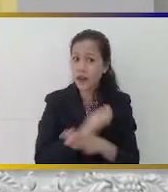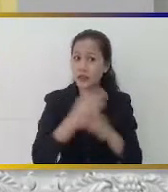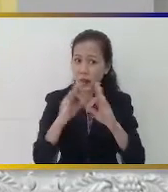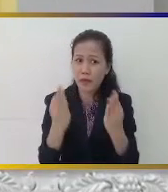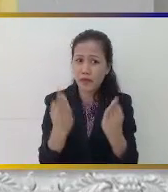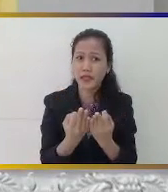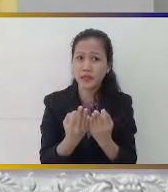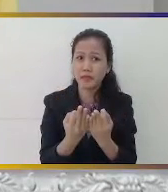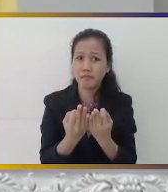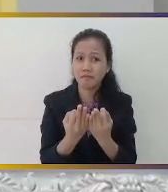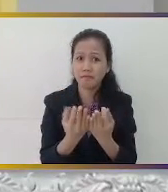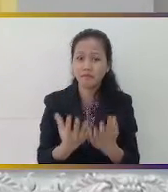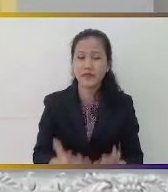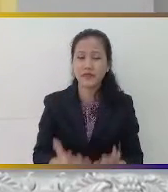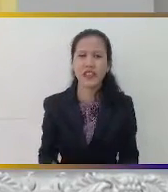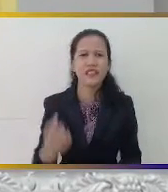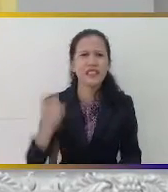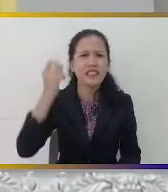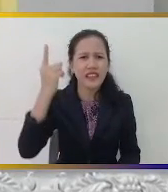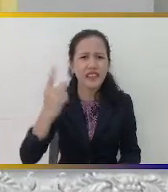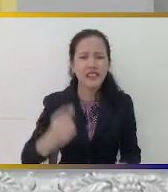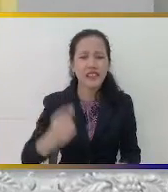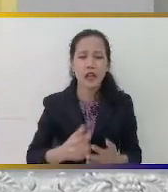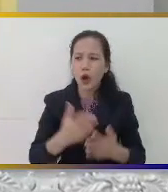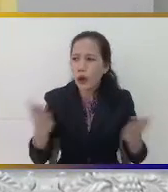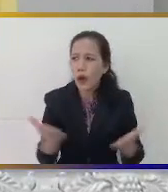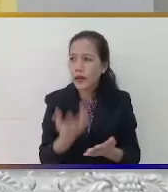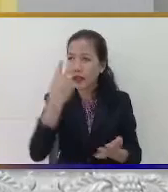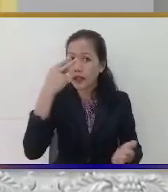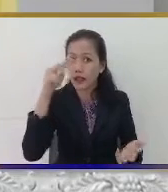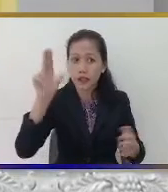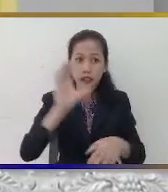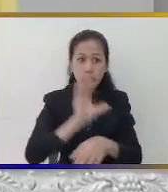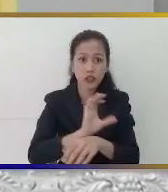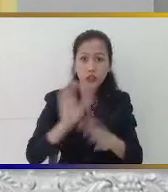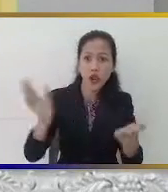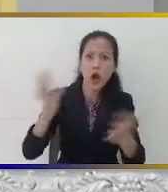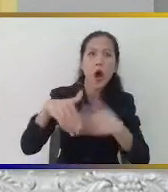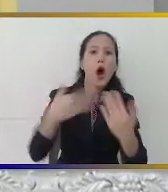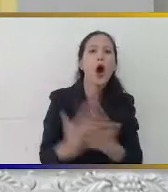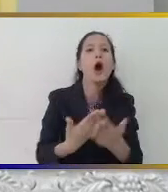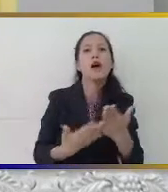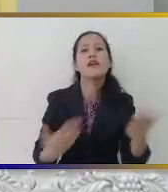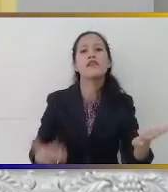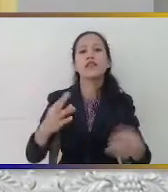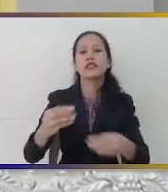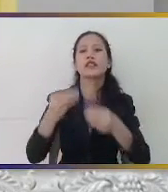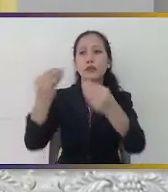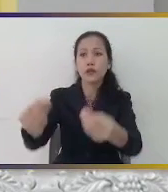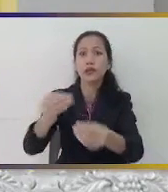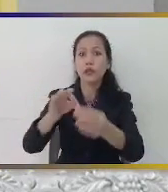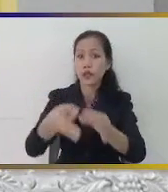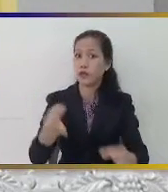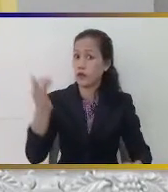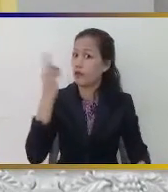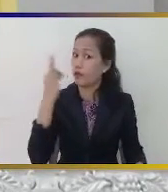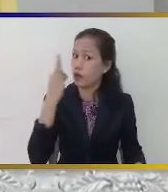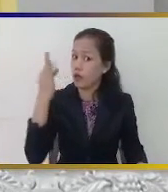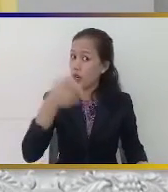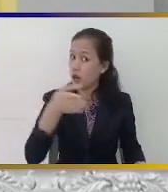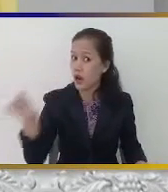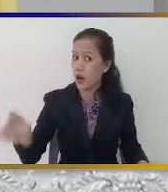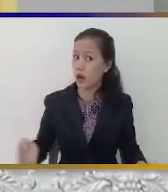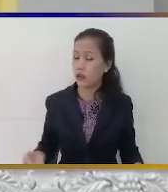Wow. See? Sabi ko, saan ka nakita ng simbahan? Everything is provided. Kung pagkain lang, kapatid. Alam